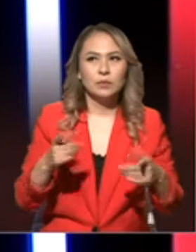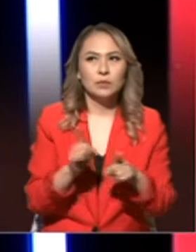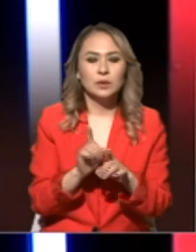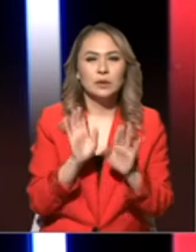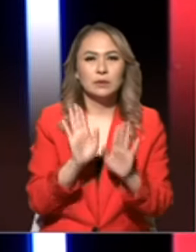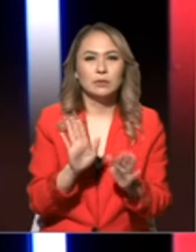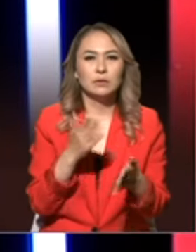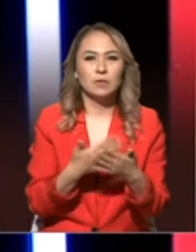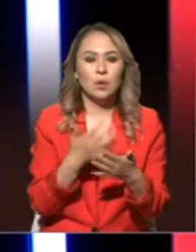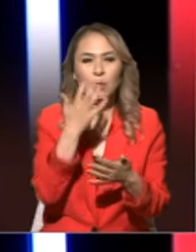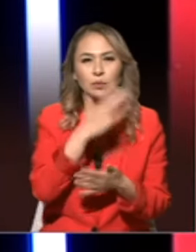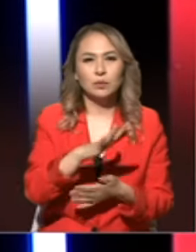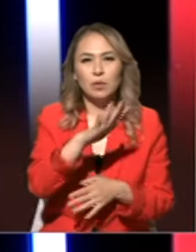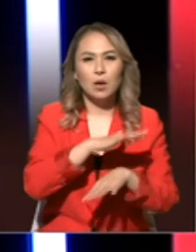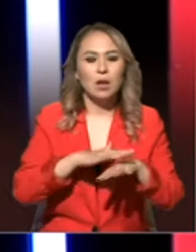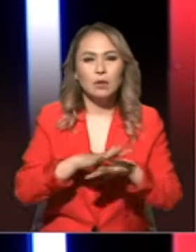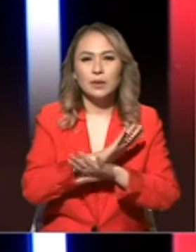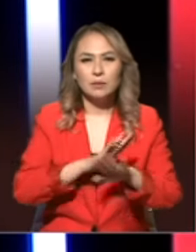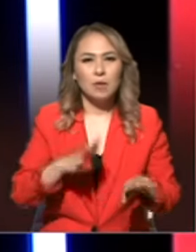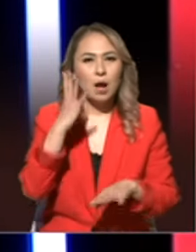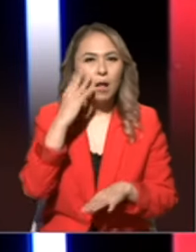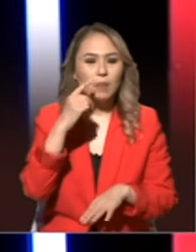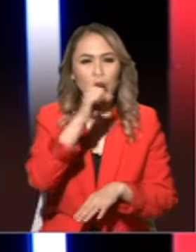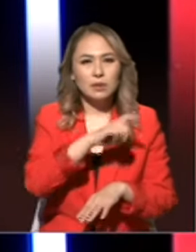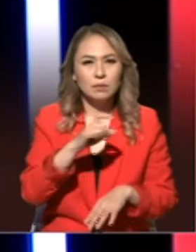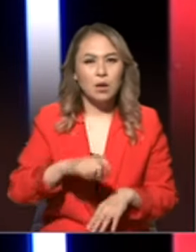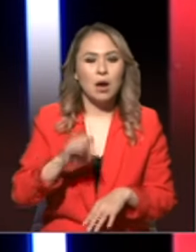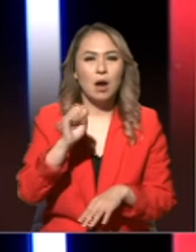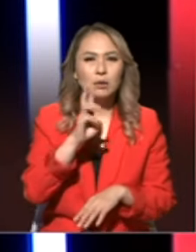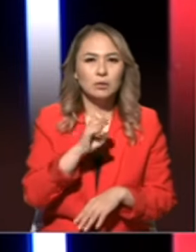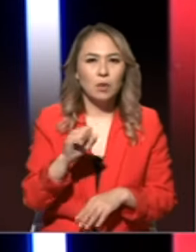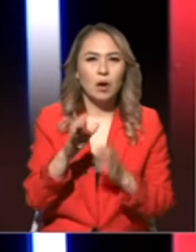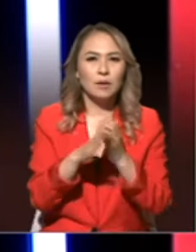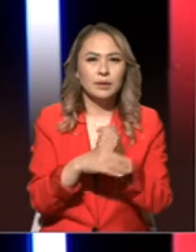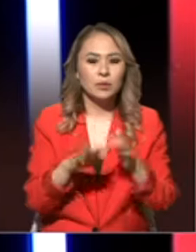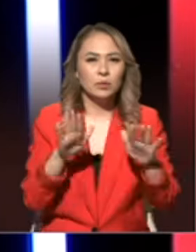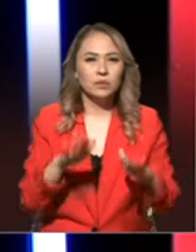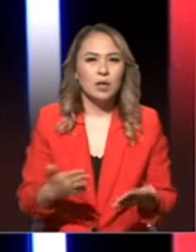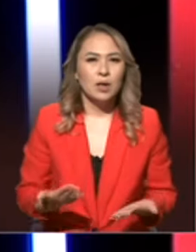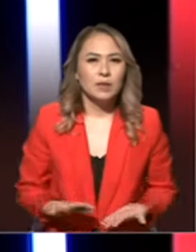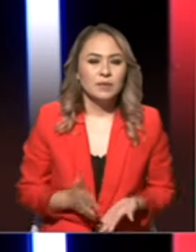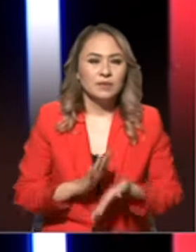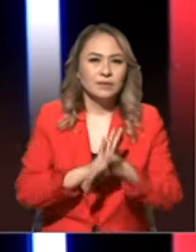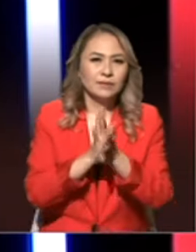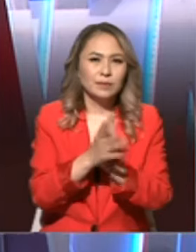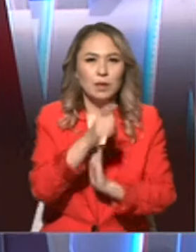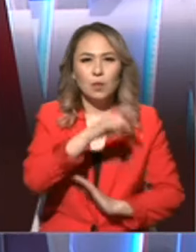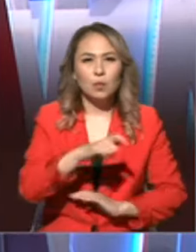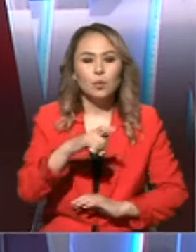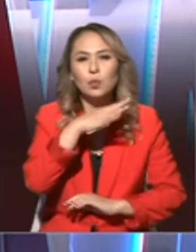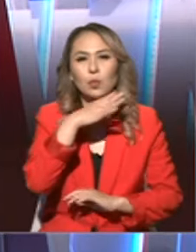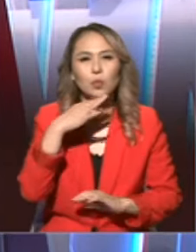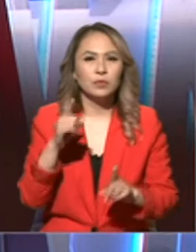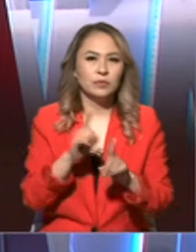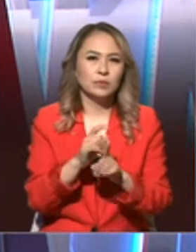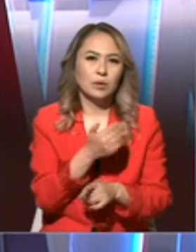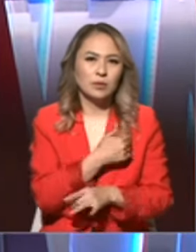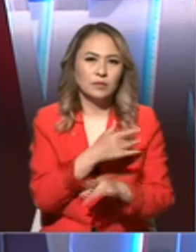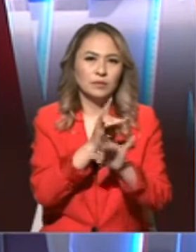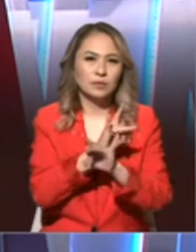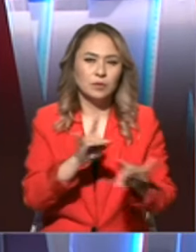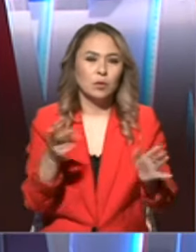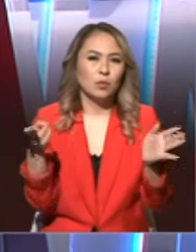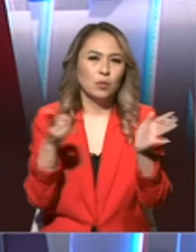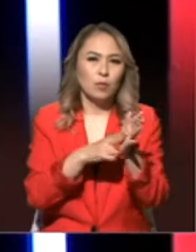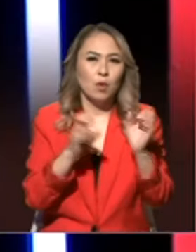қана оңтүстіктің халқы емес, Алматының да азаматтары да, Ақтаудың, Атыраудың мысалға адам сыймай жатқан өңірлер көп бізде. Сол жақтың азаматтарына да мысалға